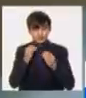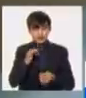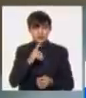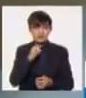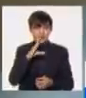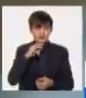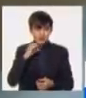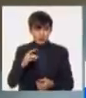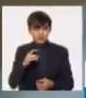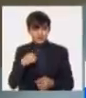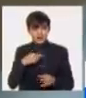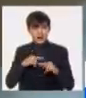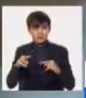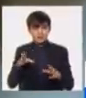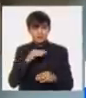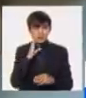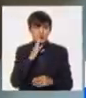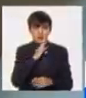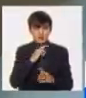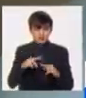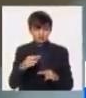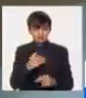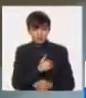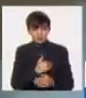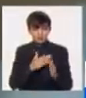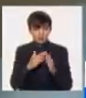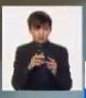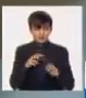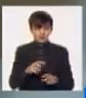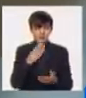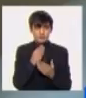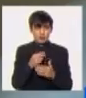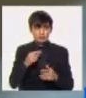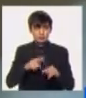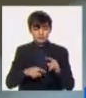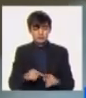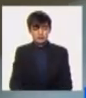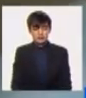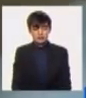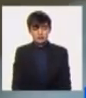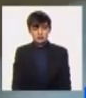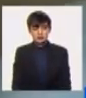завтракать, чтобы я так же, как и все мамы, имела возможность находиться рядом.